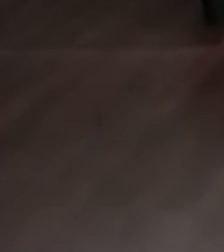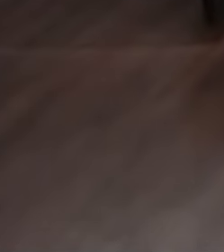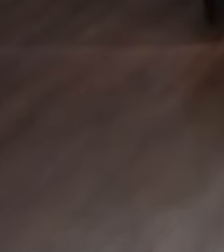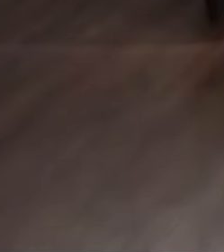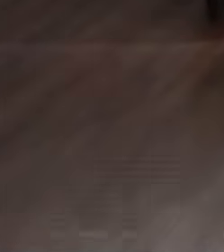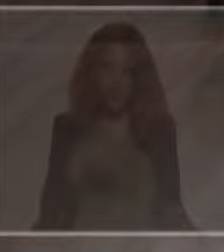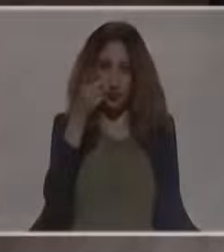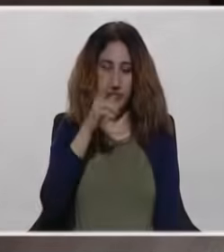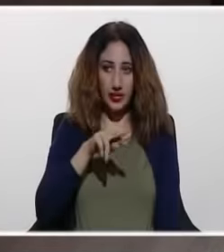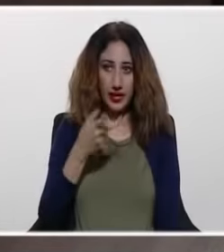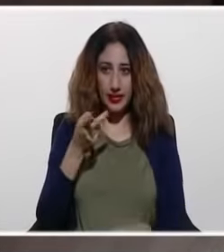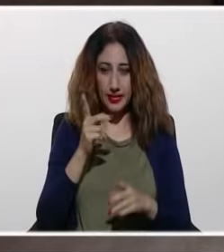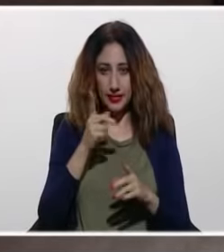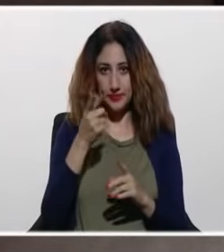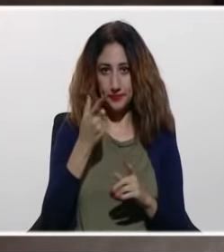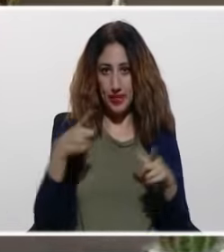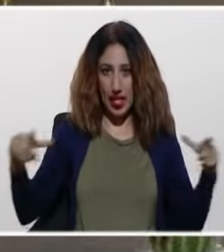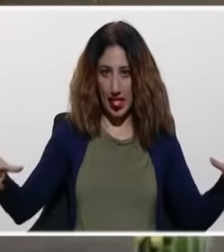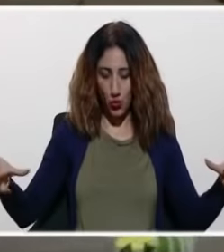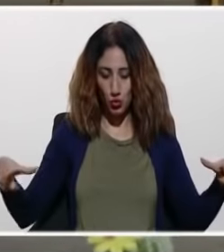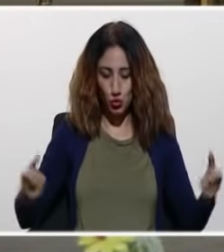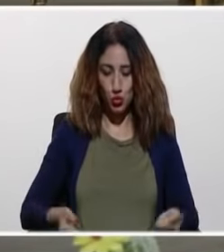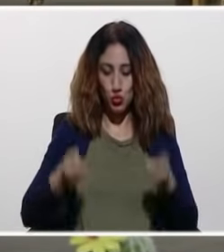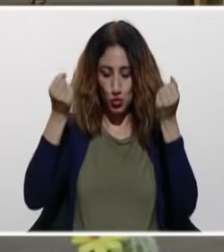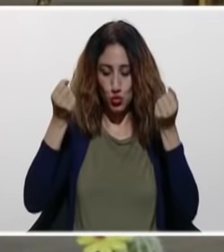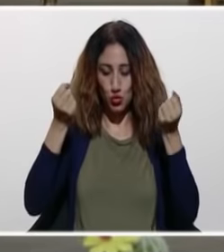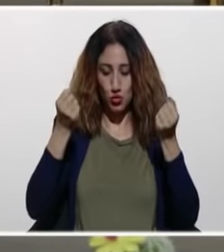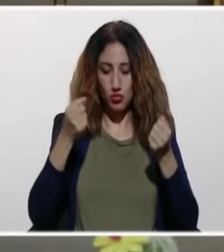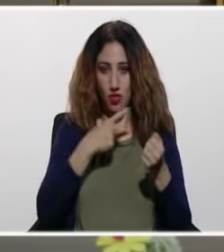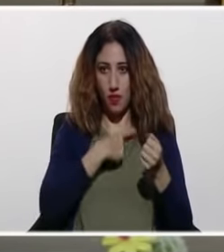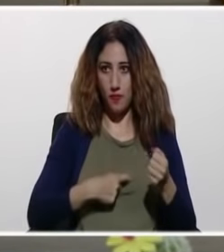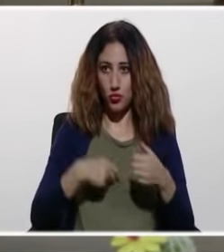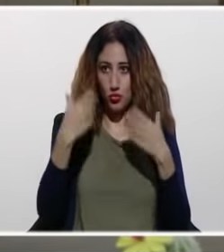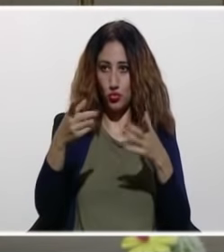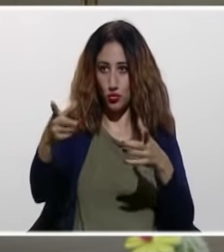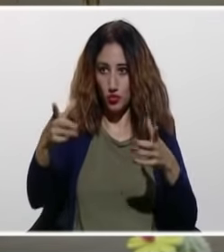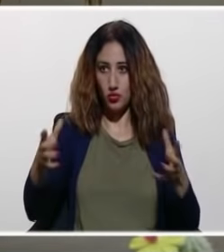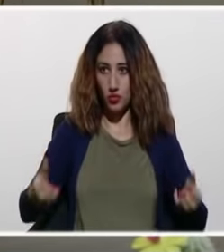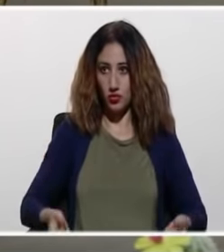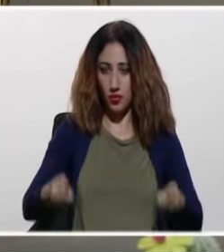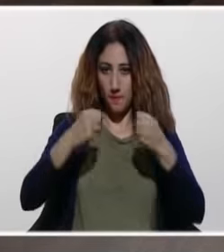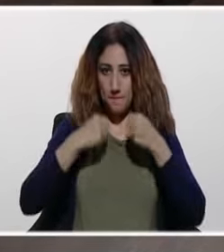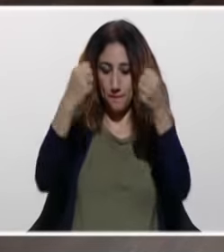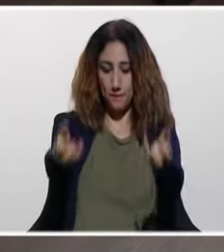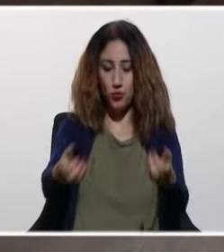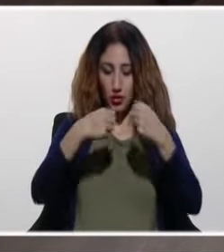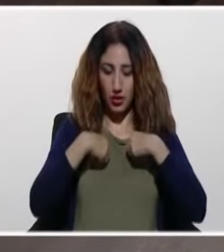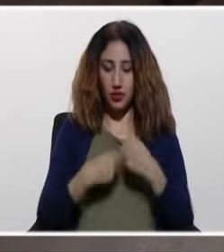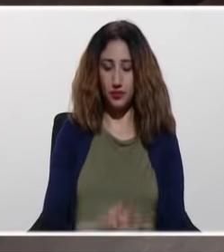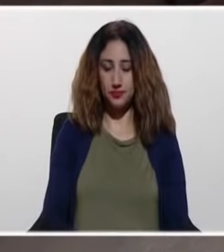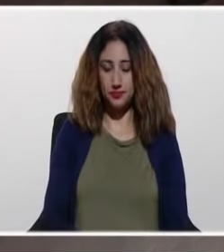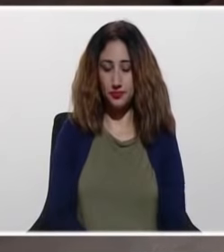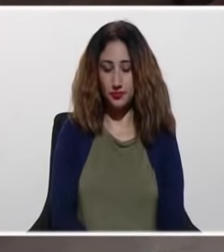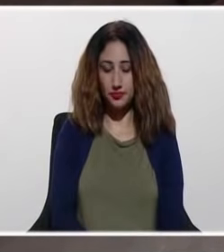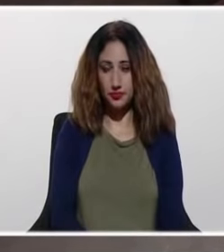هتعملي حضرتك دلوقتي؟ هتشيل كاوتش. اه كان من ضمن البطوله ان انت بترفع كاوتش مسافه وبترجع بيه. اتفضل.